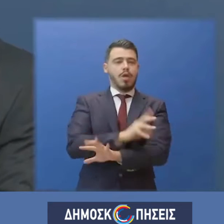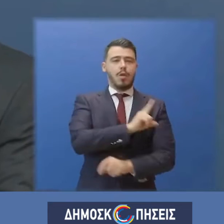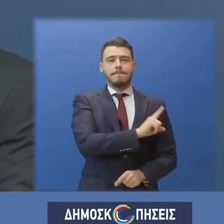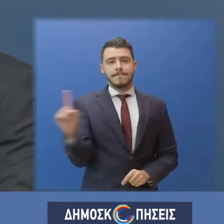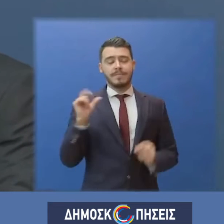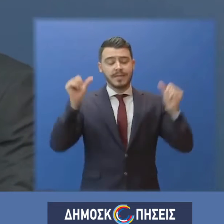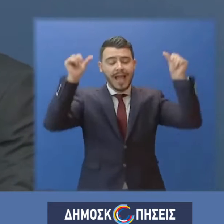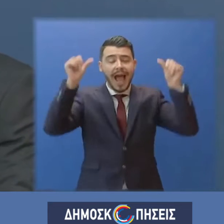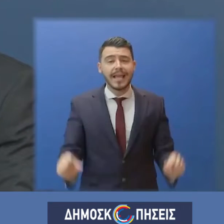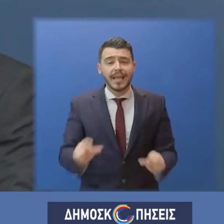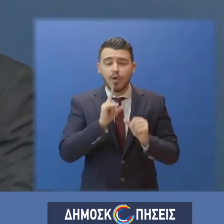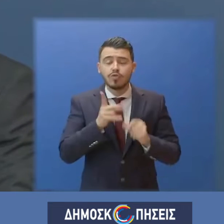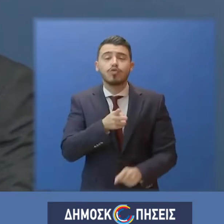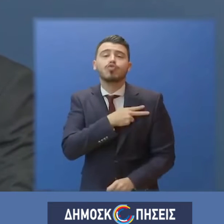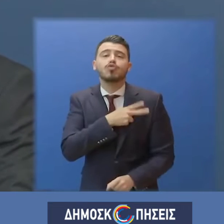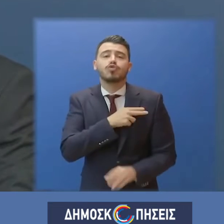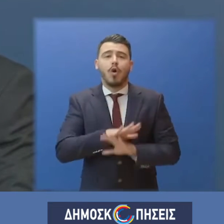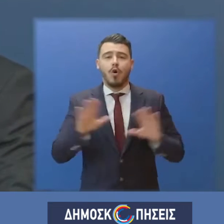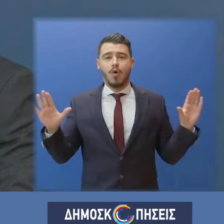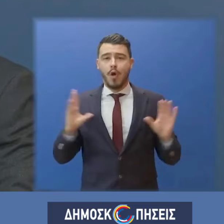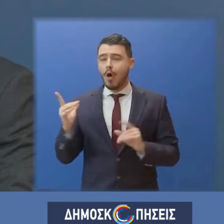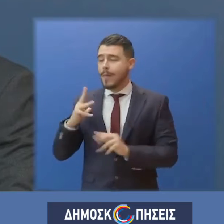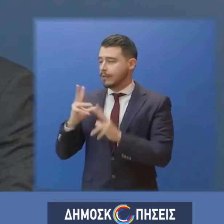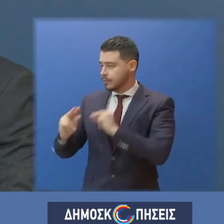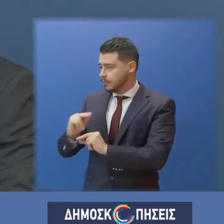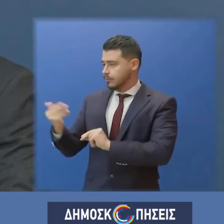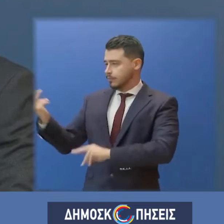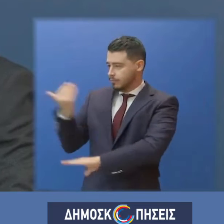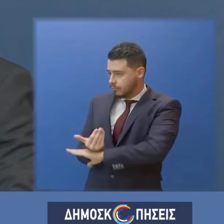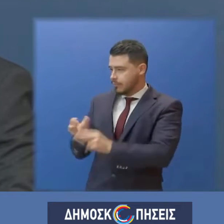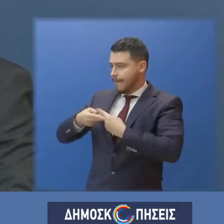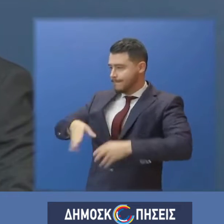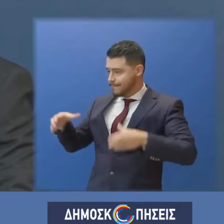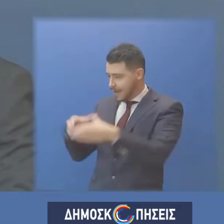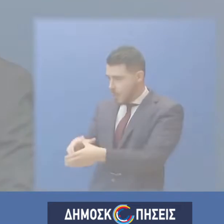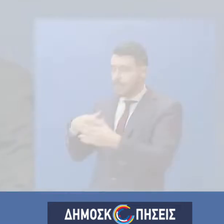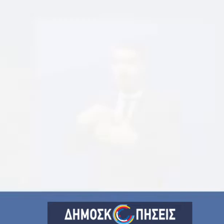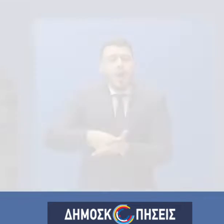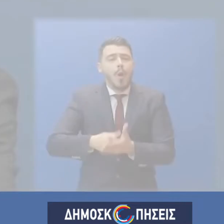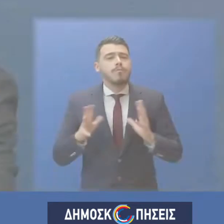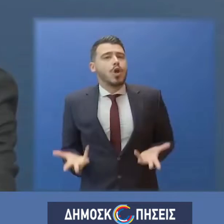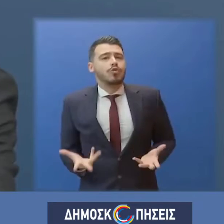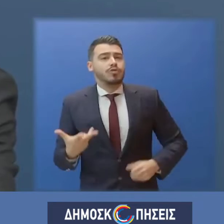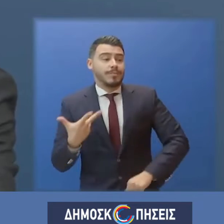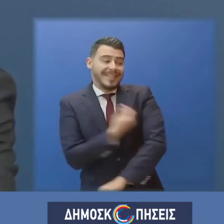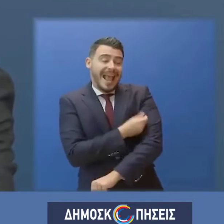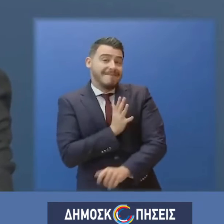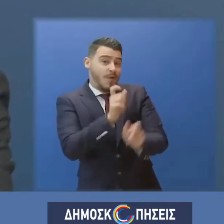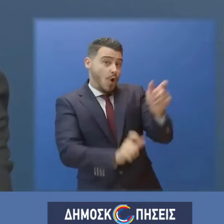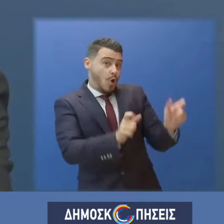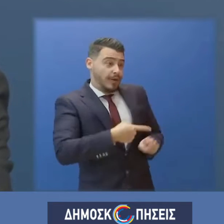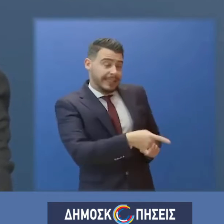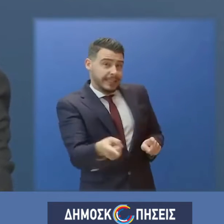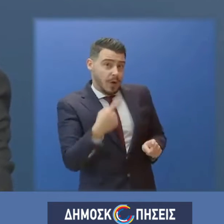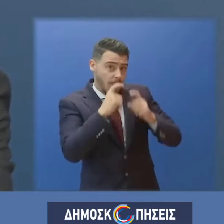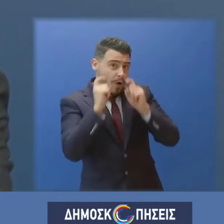και οι ανακοινώσεις θα γίνονται όταν υπάρχουν συγκεκριμένα πράγματα να ανακοινωθούν μετά από τις εισηγήσεις των αρμοδίων από το Υπουργείο Υγείας. Εάν